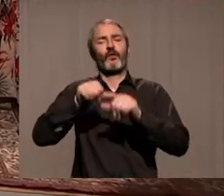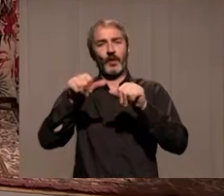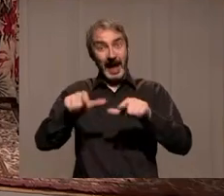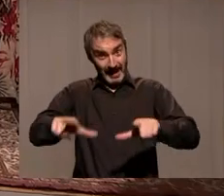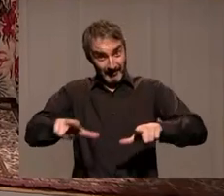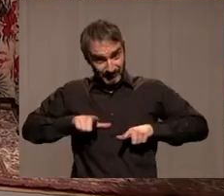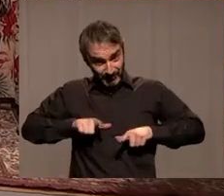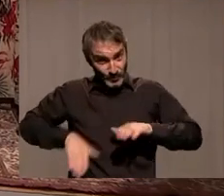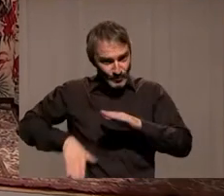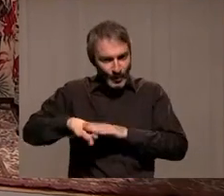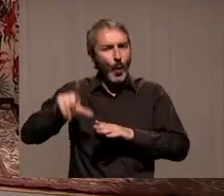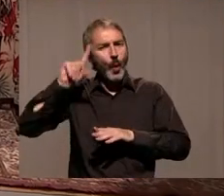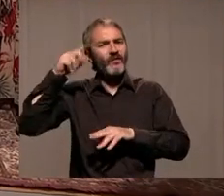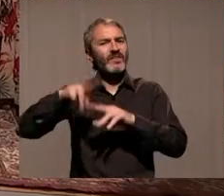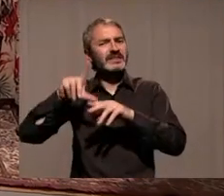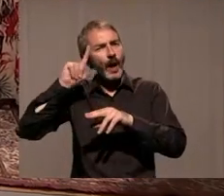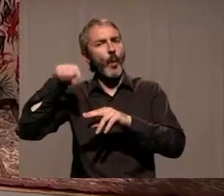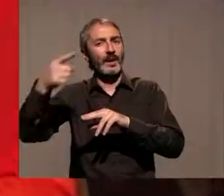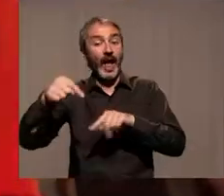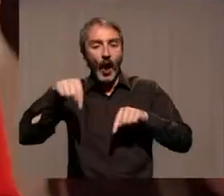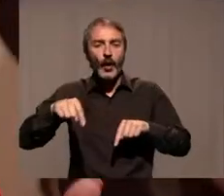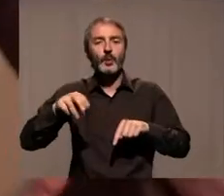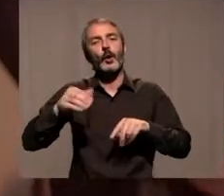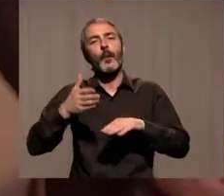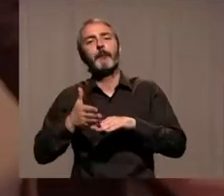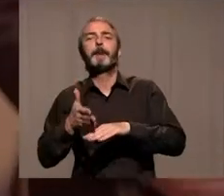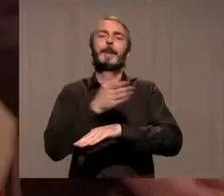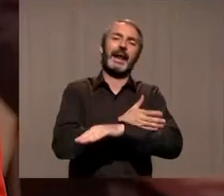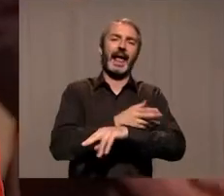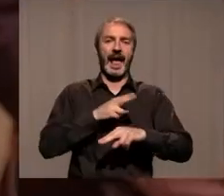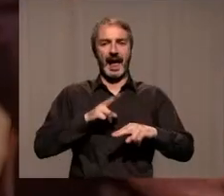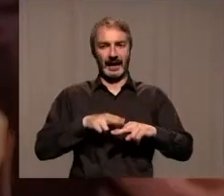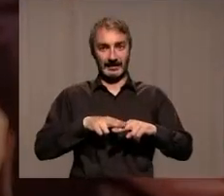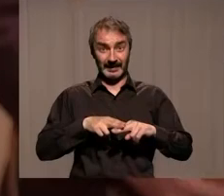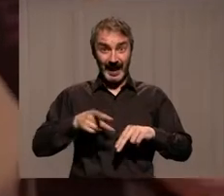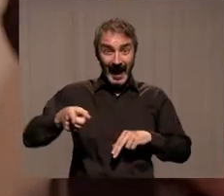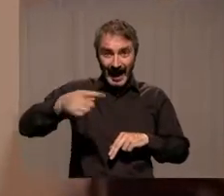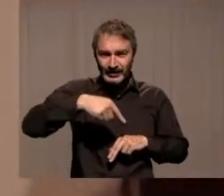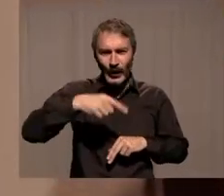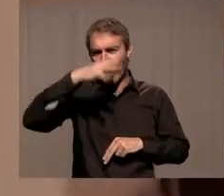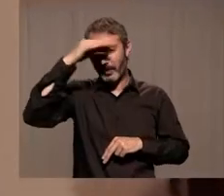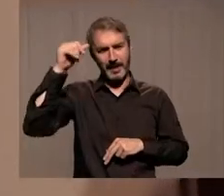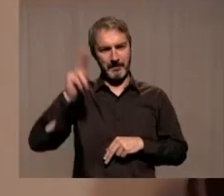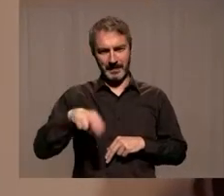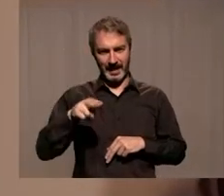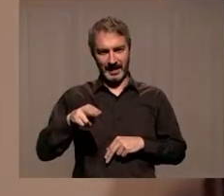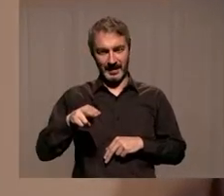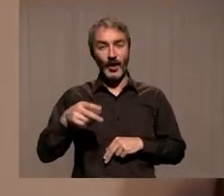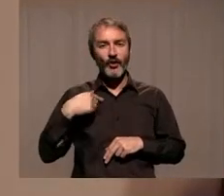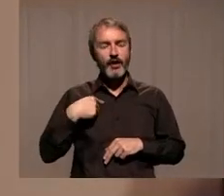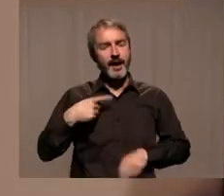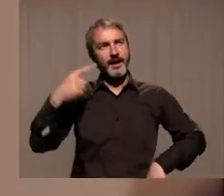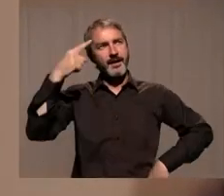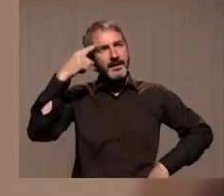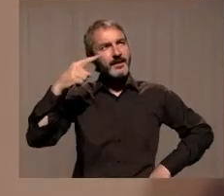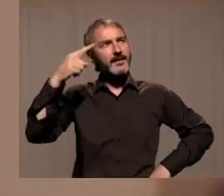però és evident que aquest és un acte que no oblidareu, perquè no l'oblidareu, doncs fa temps que penso que